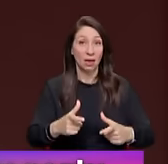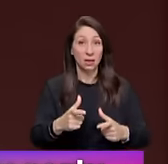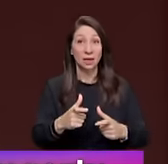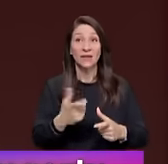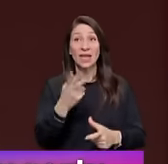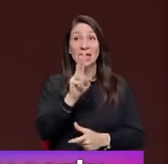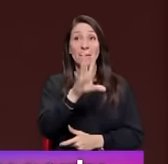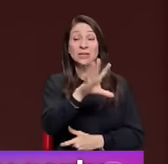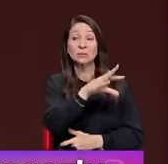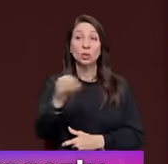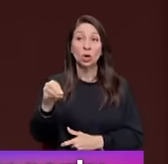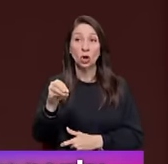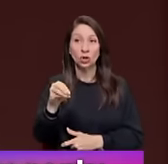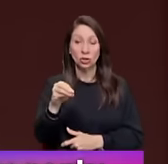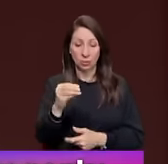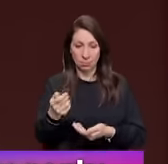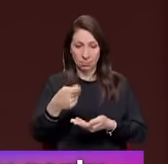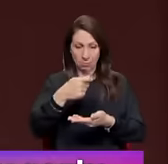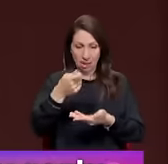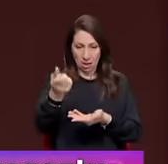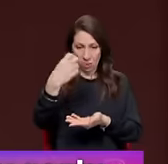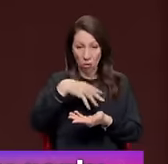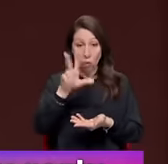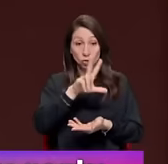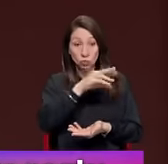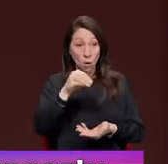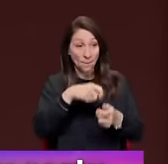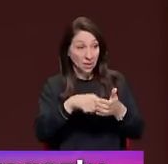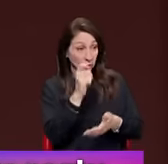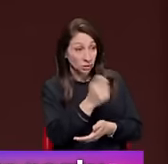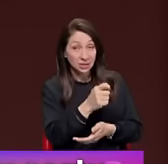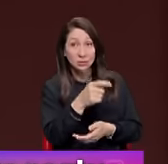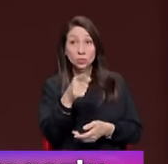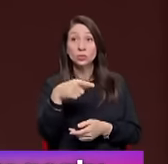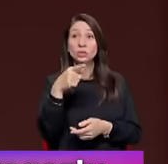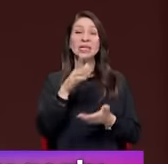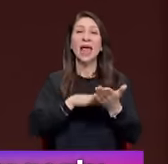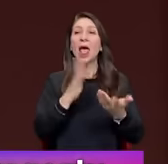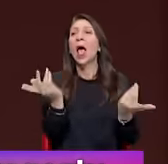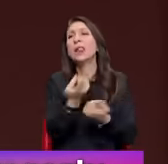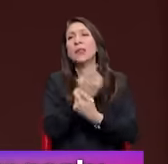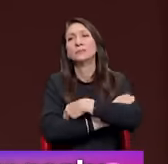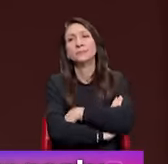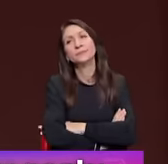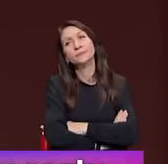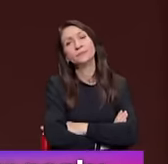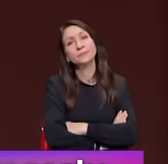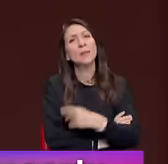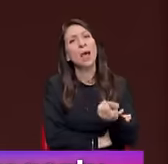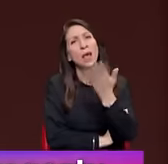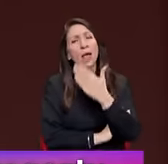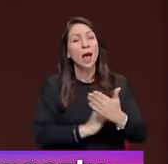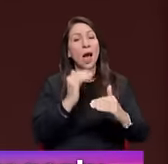ve 25 milyon gelen bir yerde eğer 30 milyon maaş öderseniz bu sizin elinizi kolunuzu bağlamak demek. Aslında